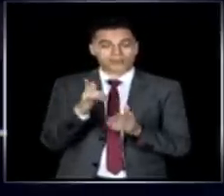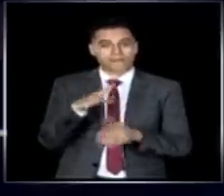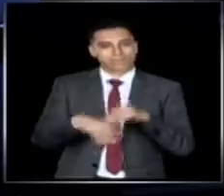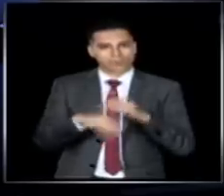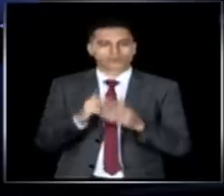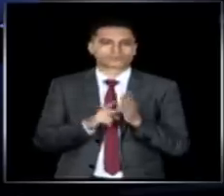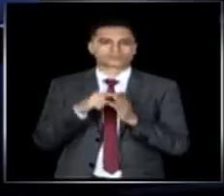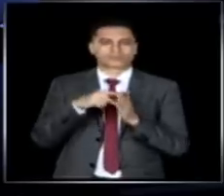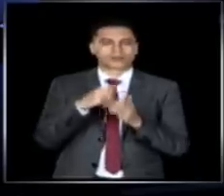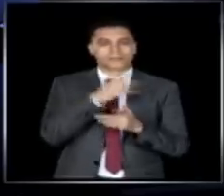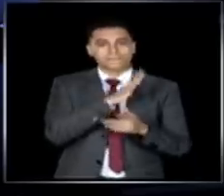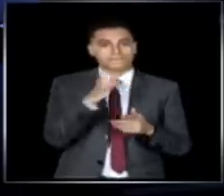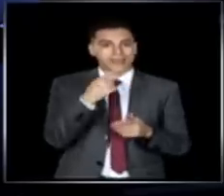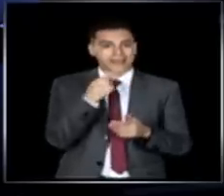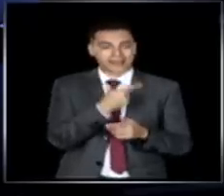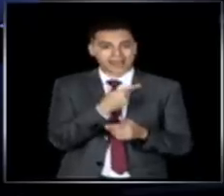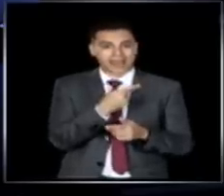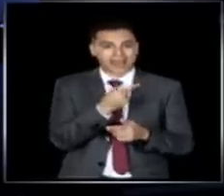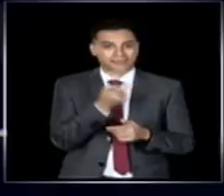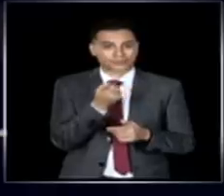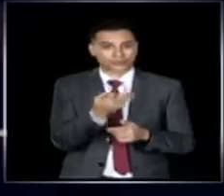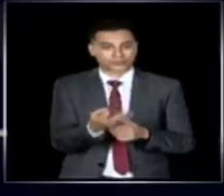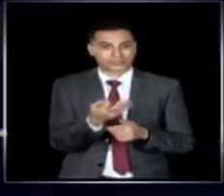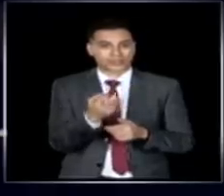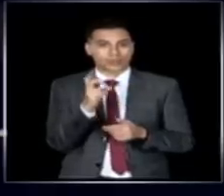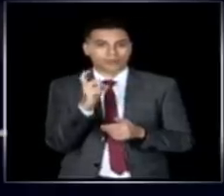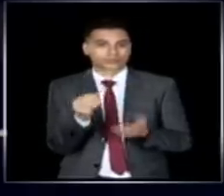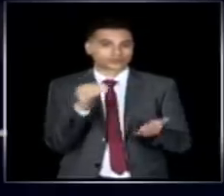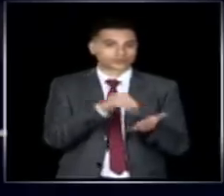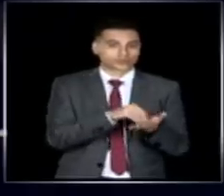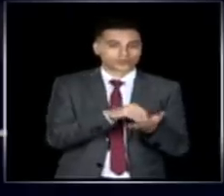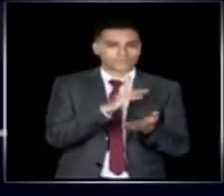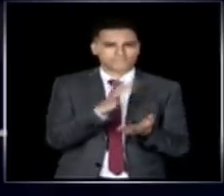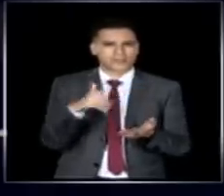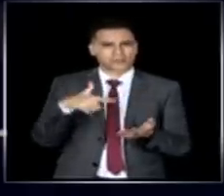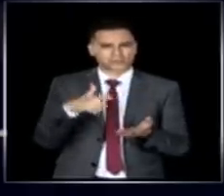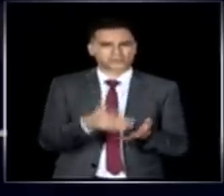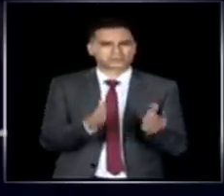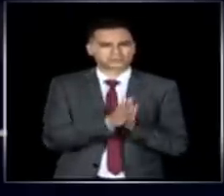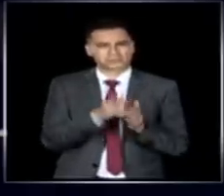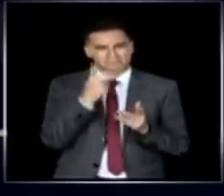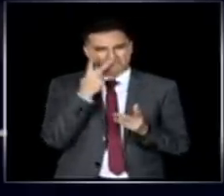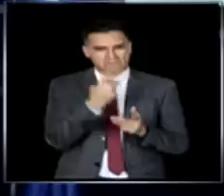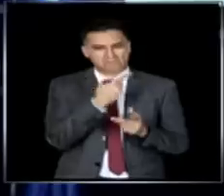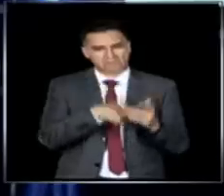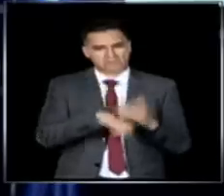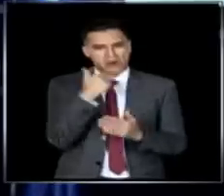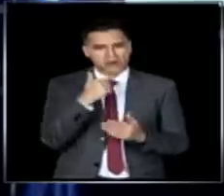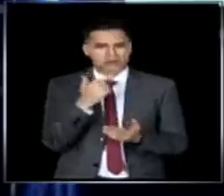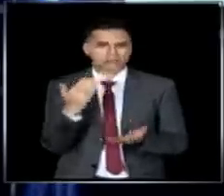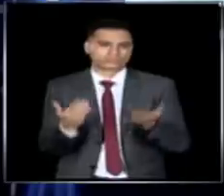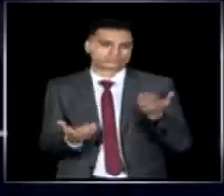135 و25 160 أنا في رأيي التلات نقط طاروا